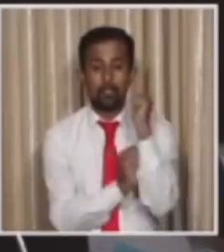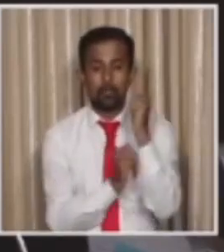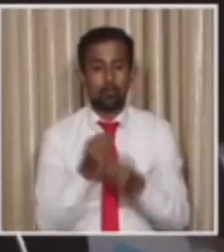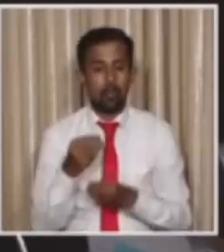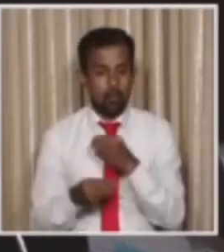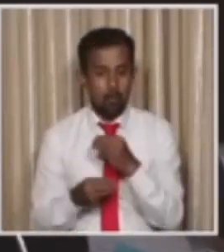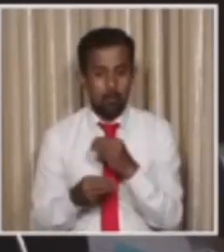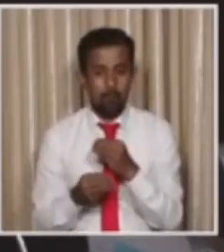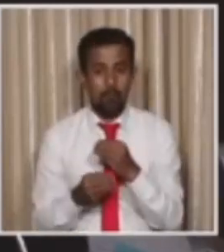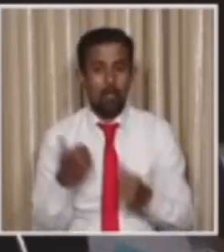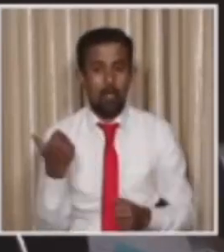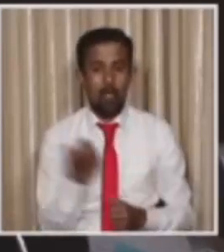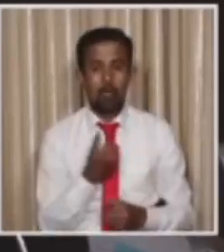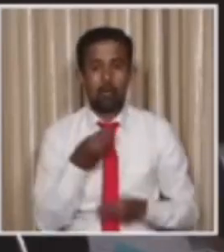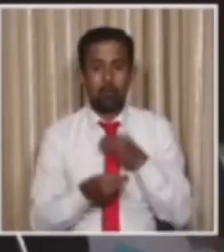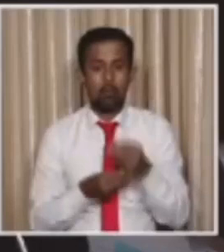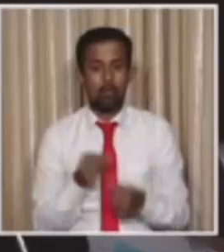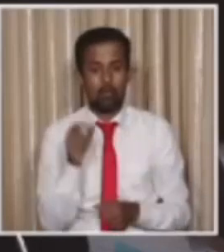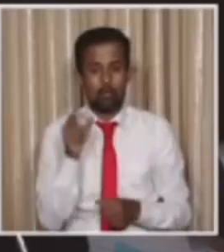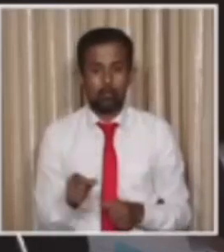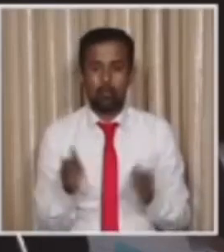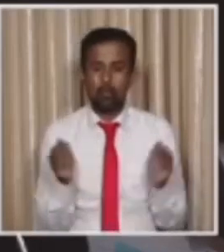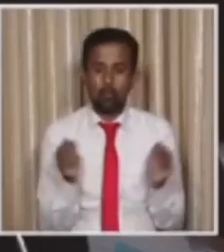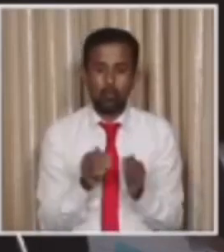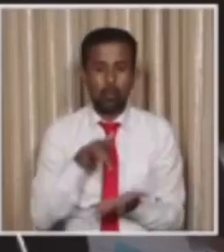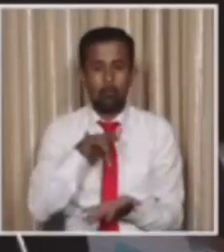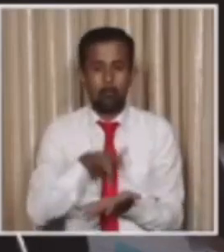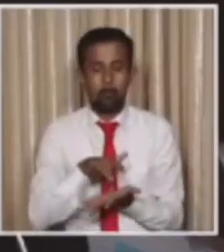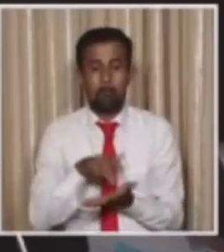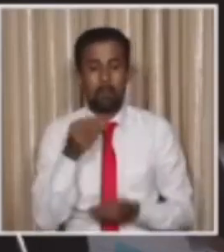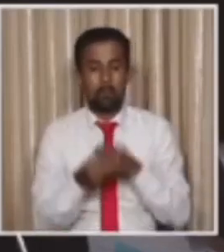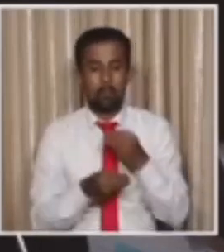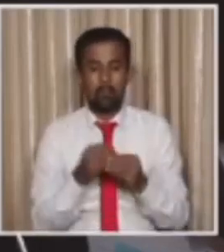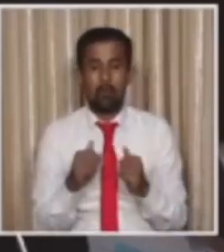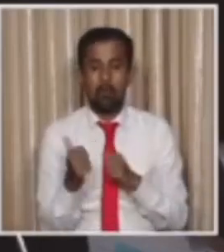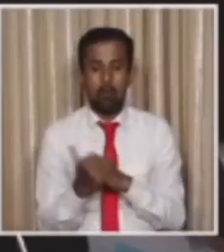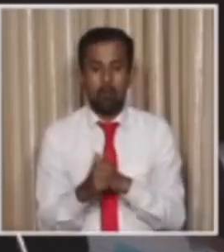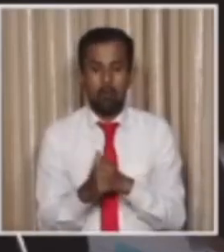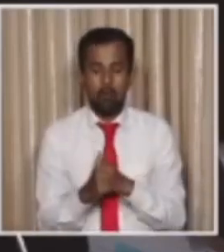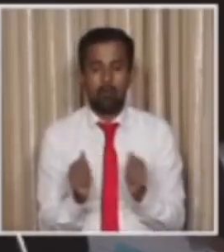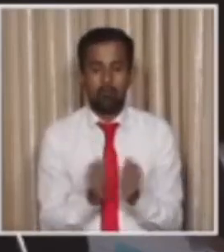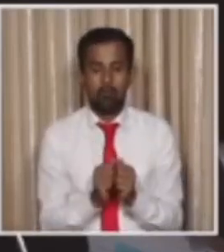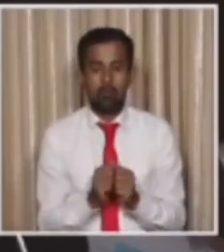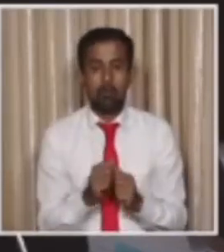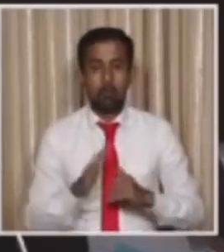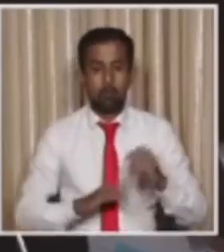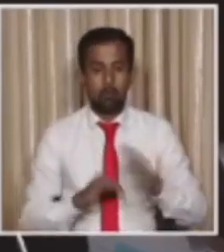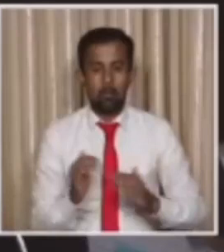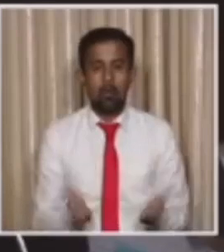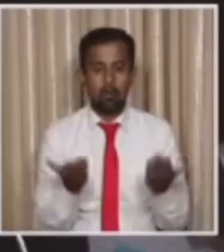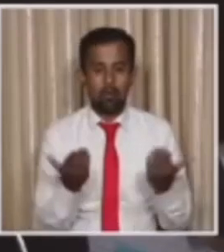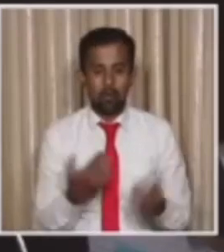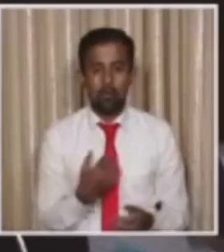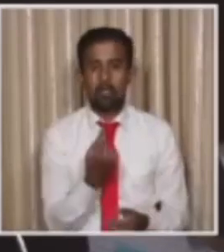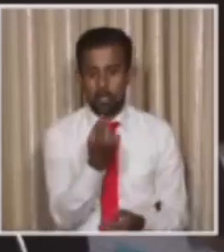ව්‍යාපාරය නව ව්‍යවසායකයන් විශේෂයෙන්ම සුළුවා මධ්‍ය පරිමාණ ව්‍යාපාරිකයන් ගොඩනගා ගැනීම සඳහා ක්‍රියාමාර්ගයක් අනුගමනය කරන බව අපිට කියලා